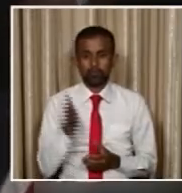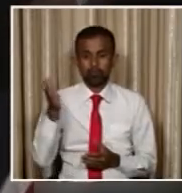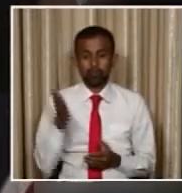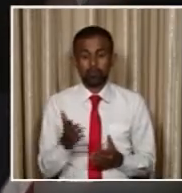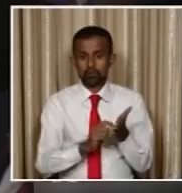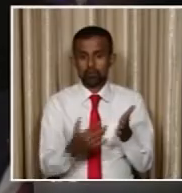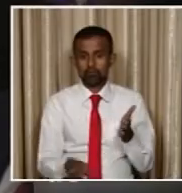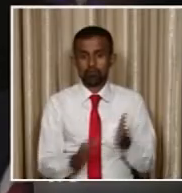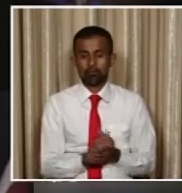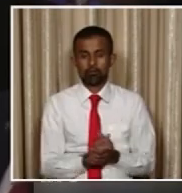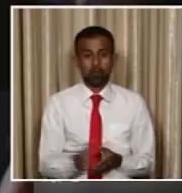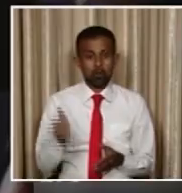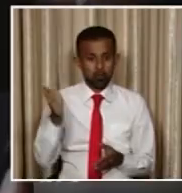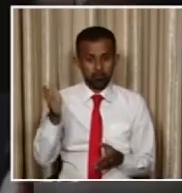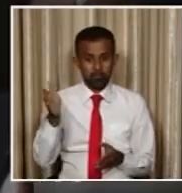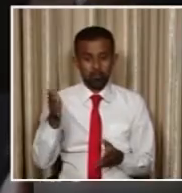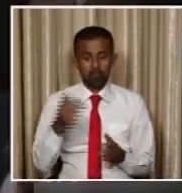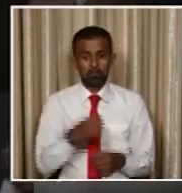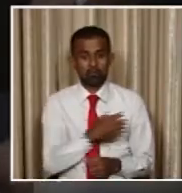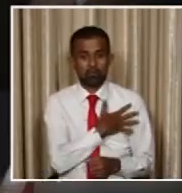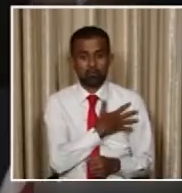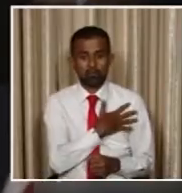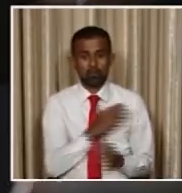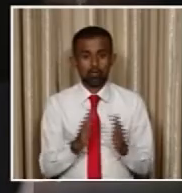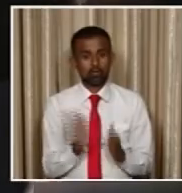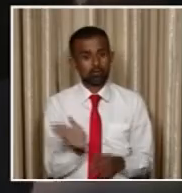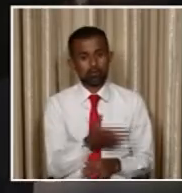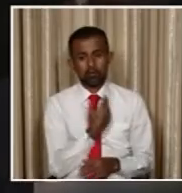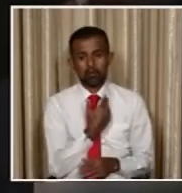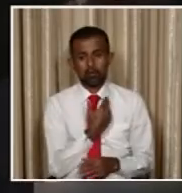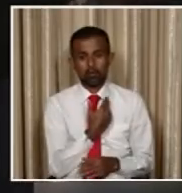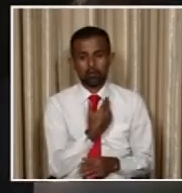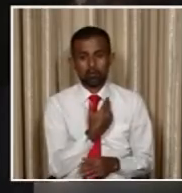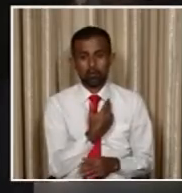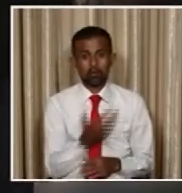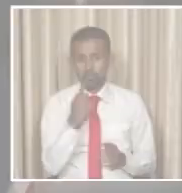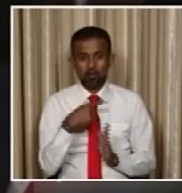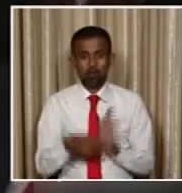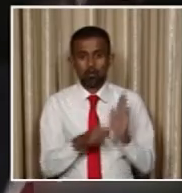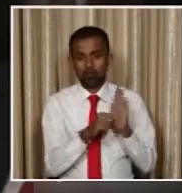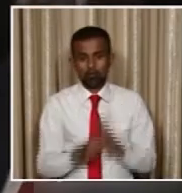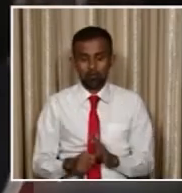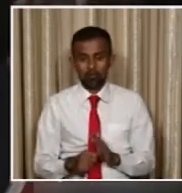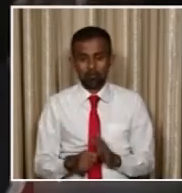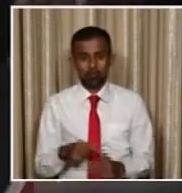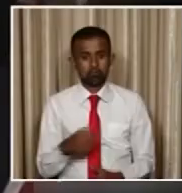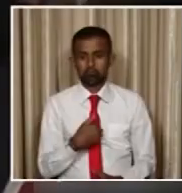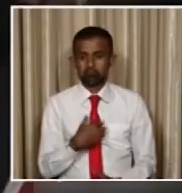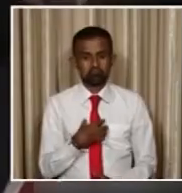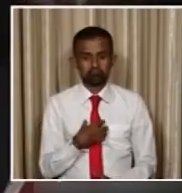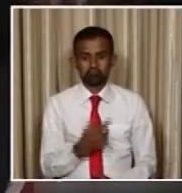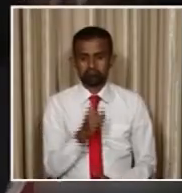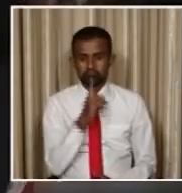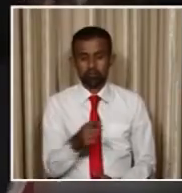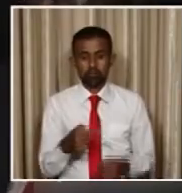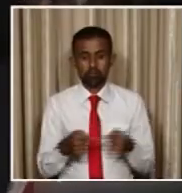ආර්ථික උපදේශක මේගොල්ලෝ තමයි ගෝඨාභය රාජපක්ෂ ගෙදර යනකොට ඒ ගෙදර යන ගමන දික්කලේ මං කනගාටු වෙනවා